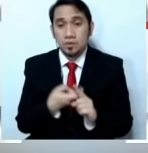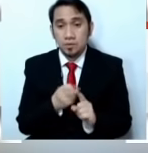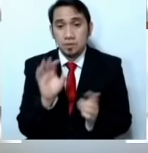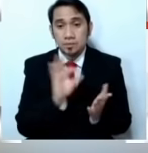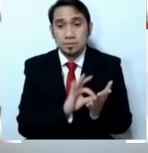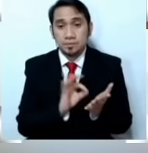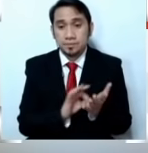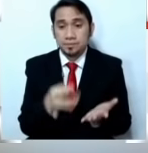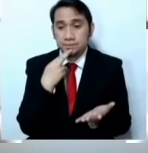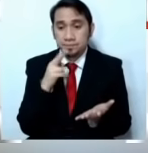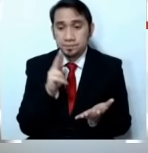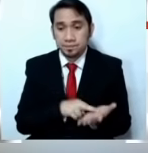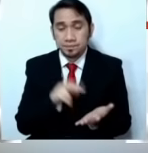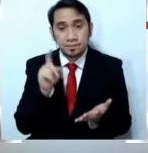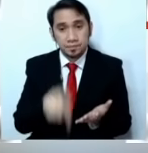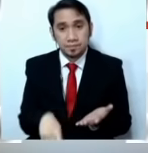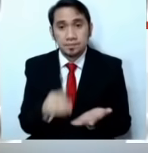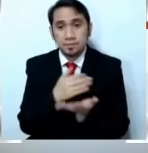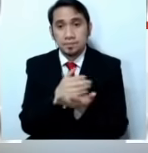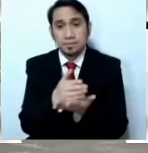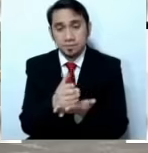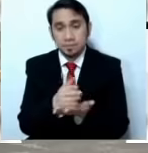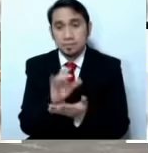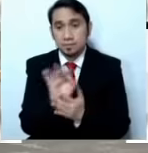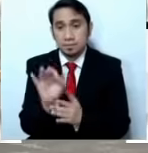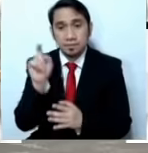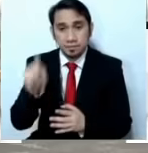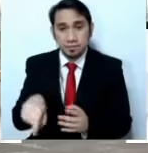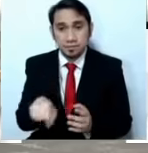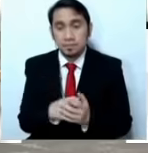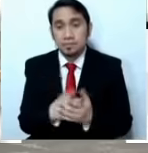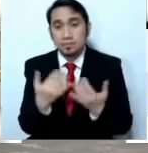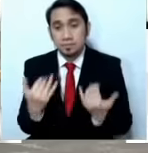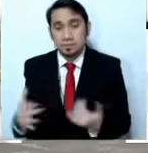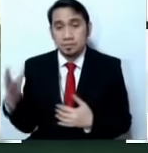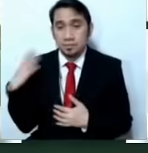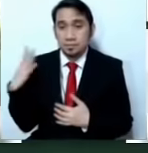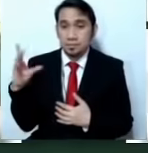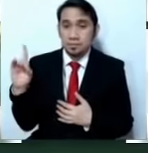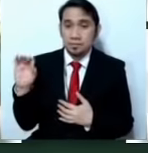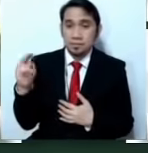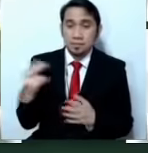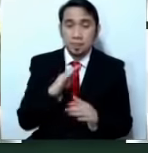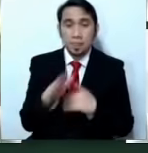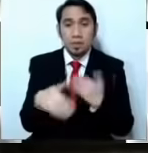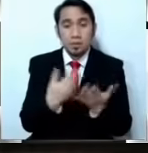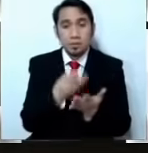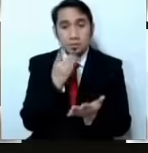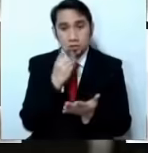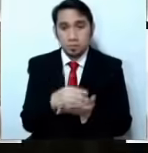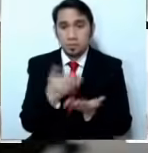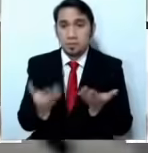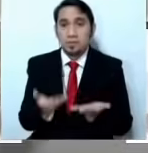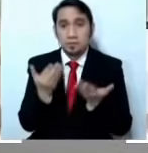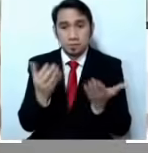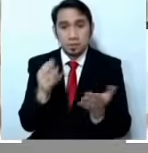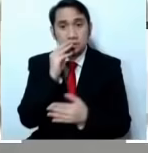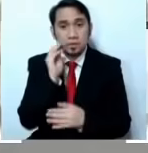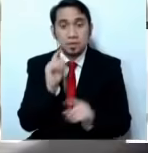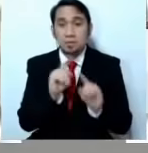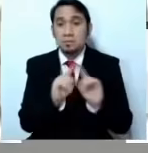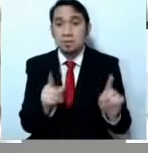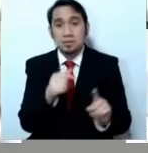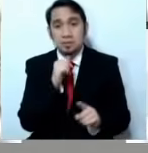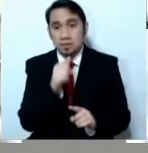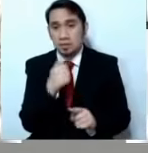na maaaring maibahagi kung kinakailangan. Hinihintay naman ng DOH ang mga dokumentong isusumitin ni Pacquiao pero iginiit na hindi sila bumibili